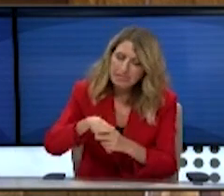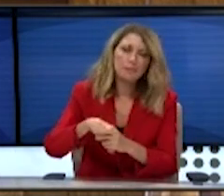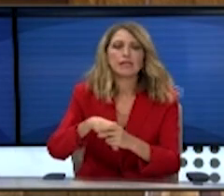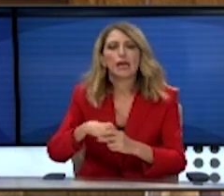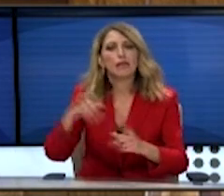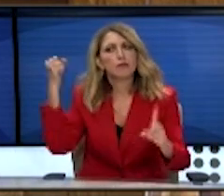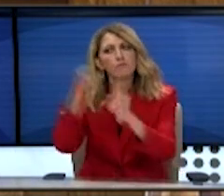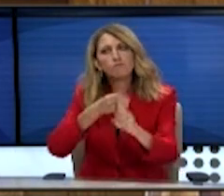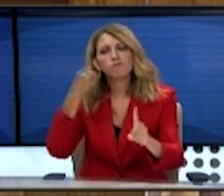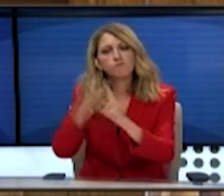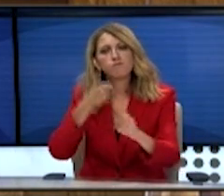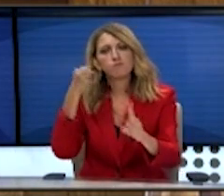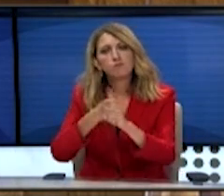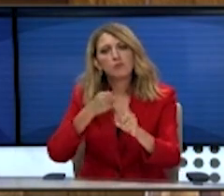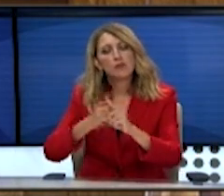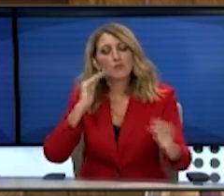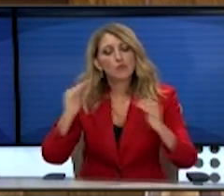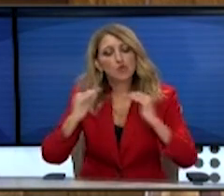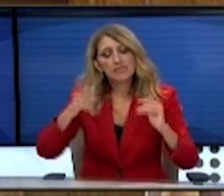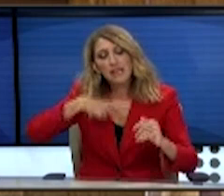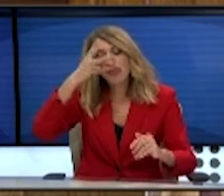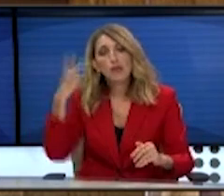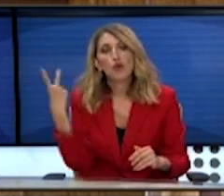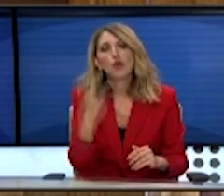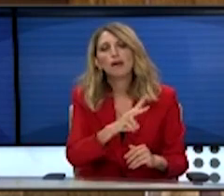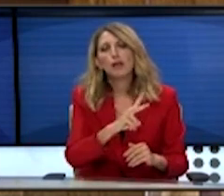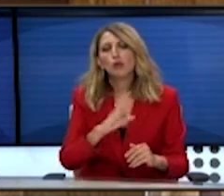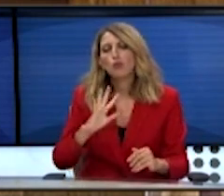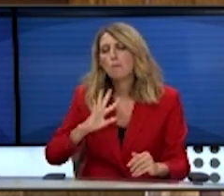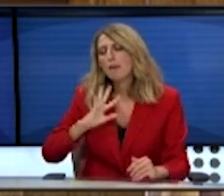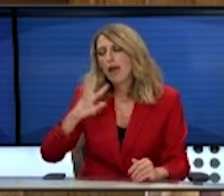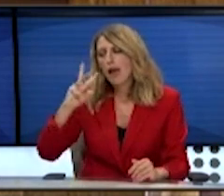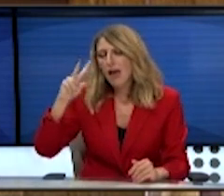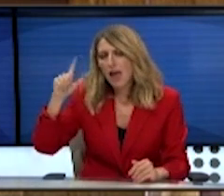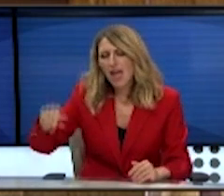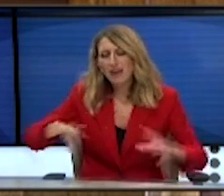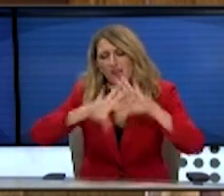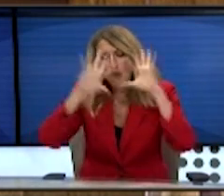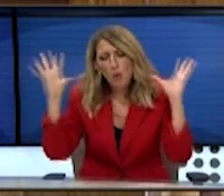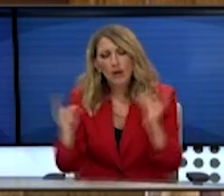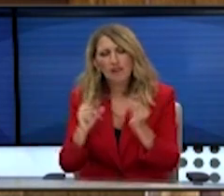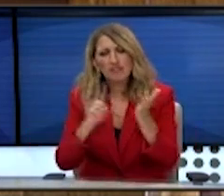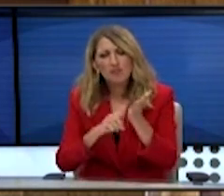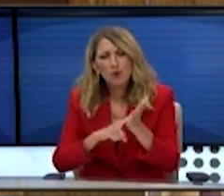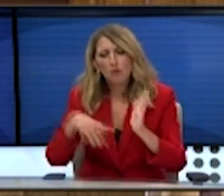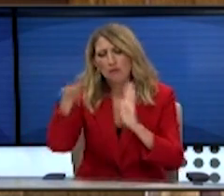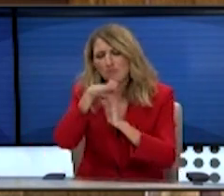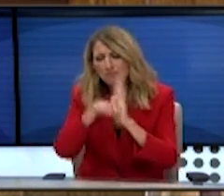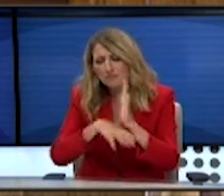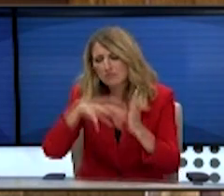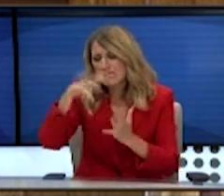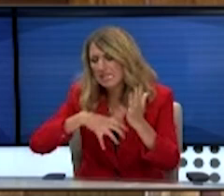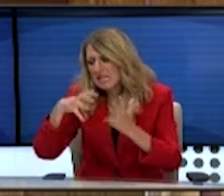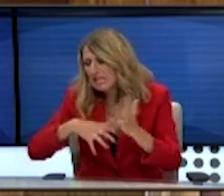του μέχρι την κατάργηση όλου αυτού του άθλιου νομοθετικού πλαισίου με τον ίδιο το λαό